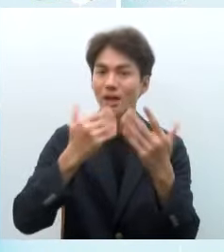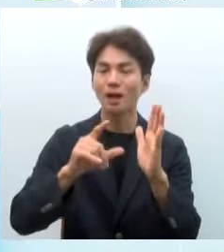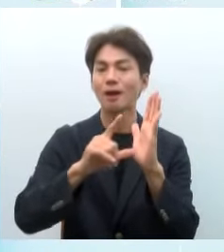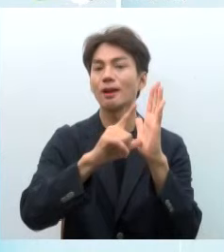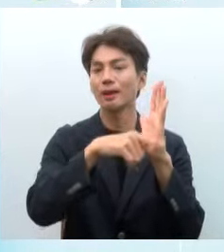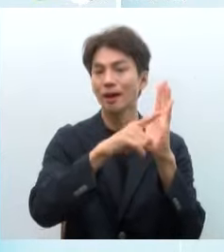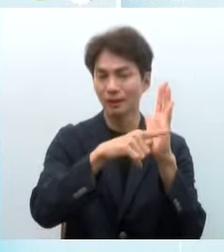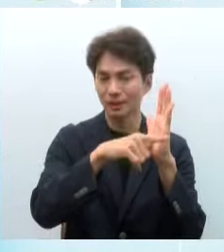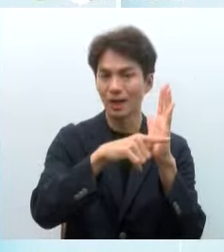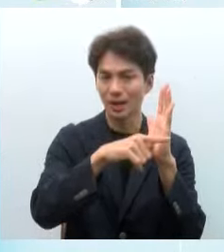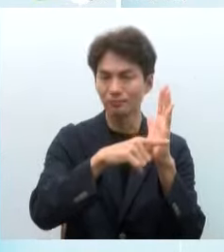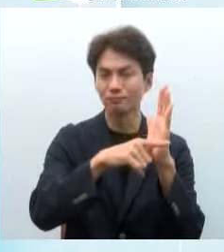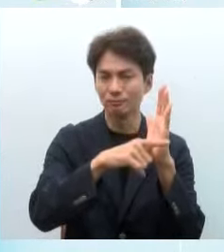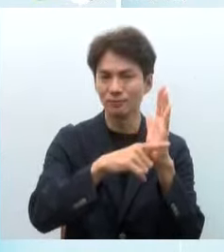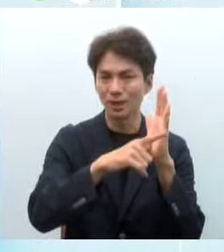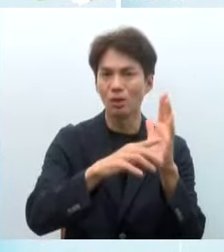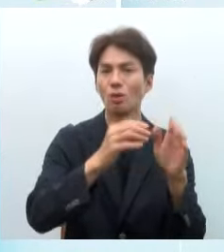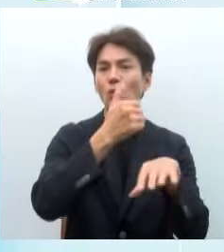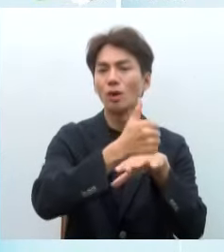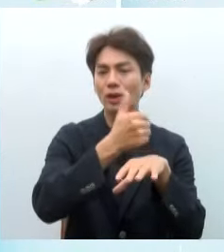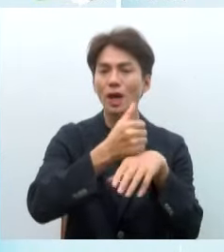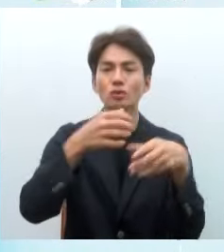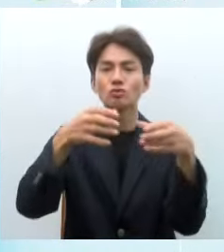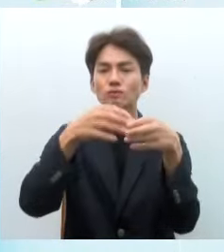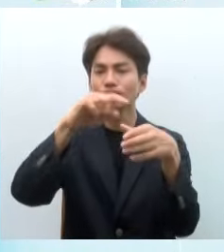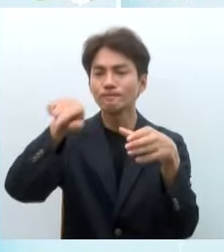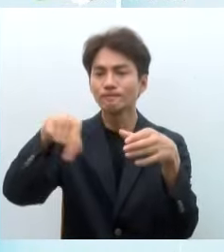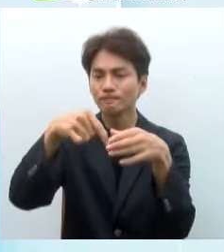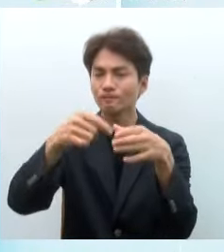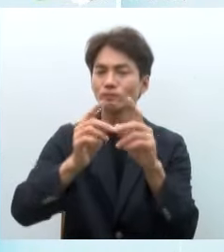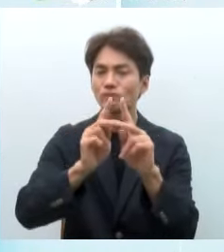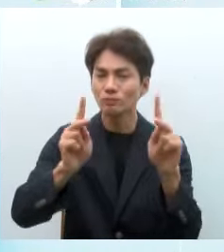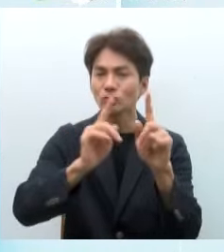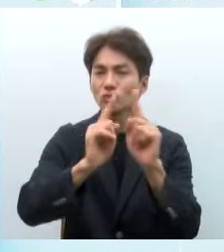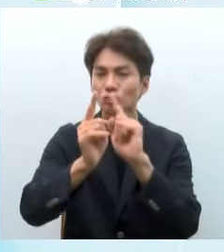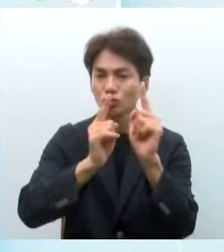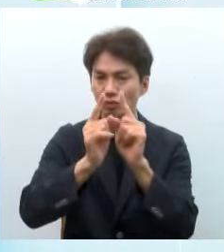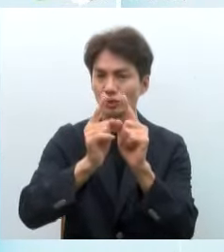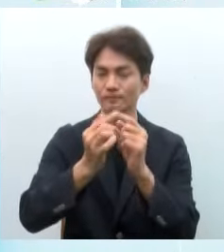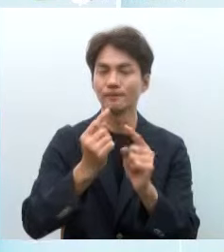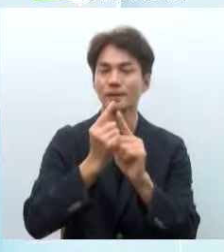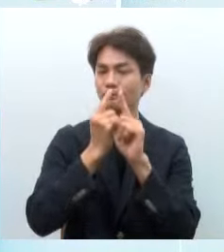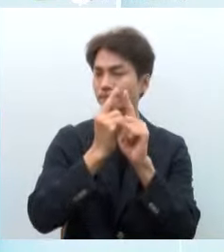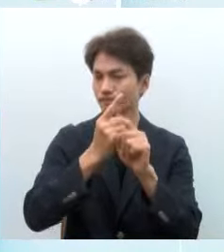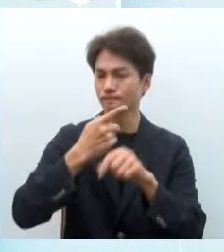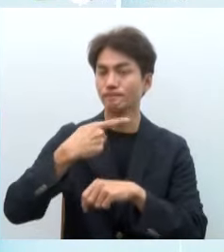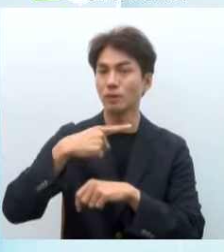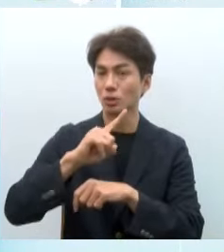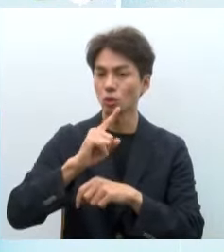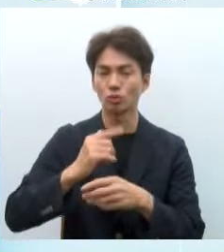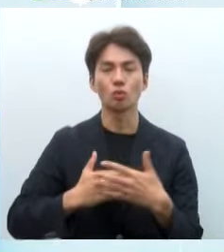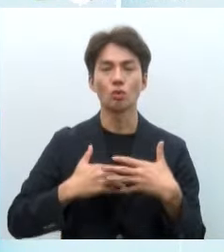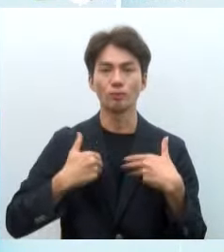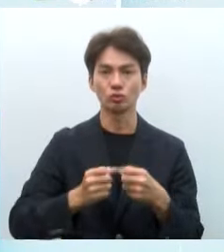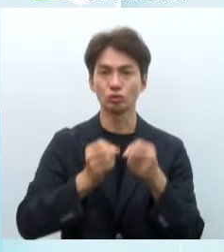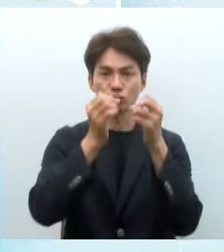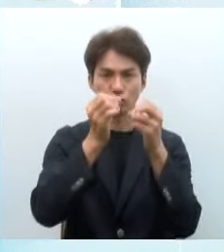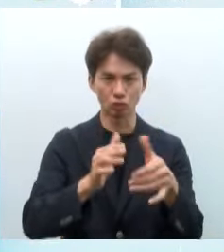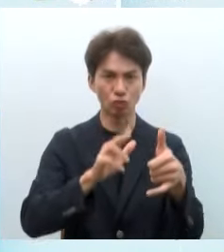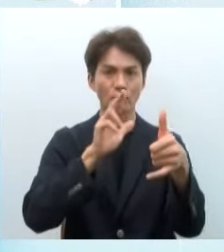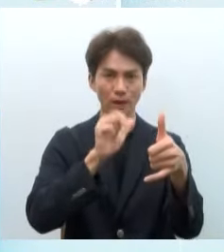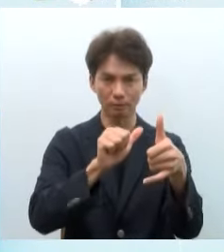ส.รองเลขาธิการกกส.แล้วก็พอกลุ่มที่เกี่ยวข้องก็จะยึดประโยชน์และความสุขของครูเป็นตัวตั้งเพราะว่า